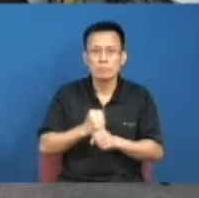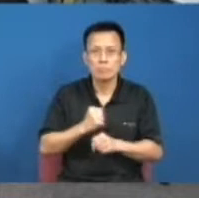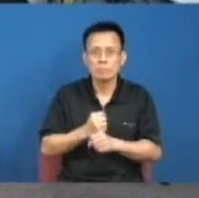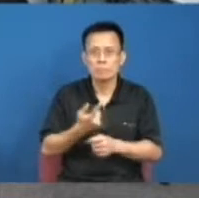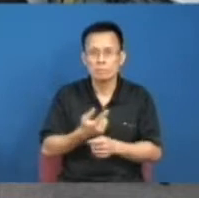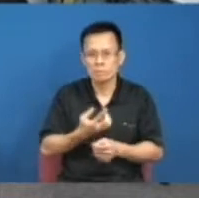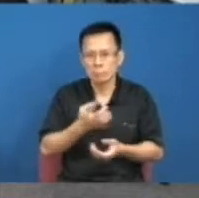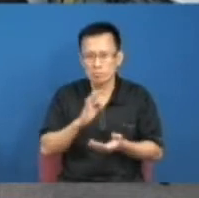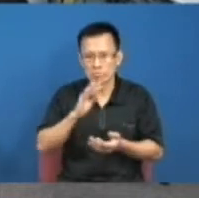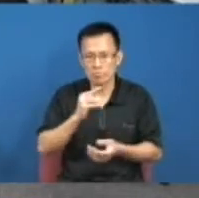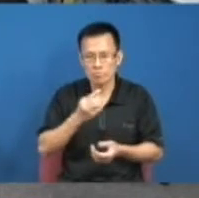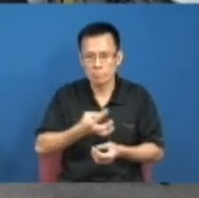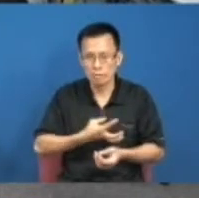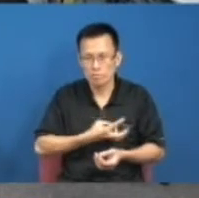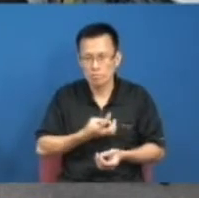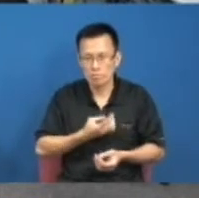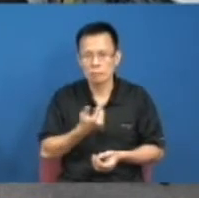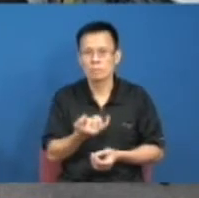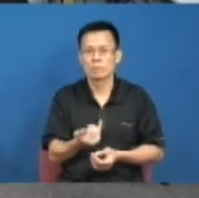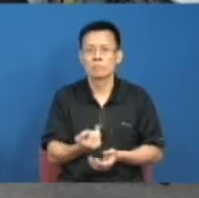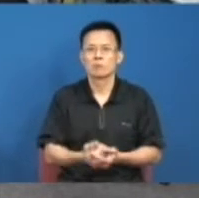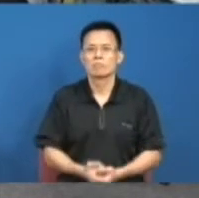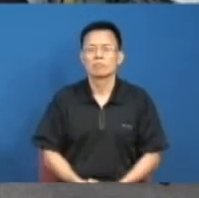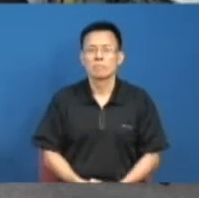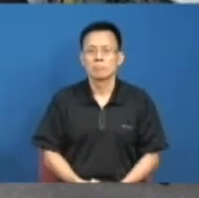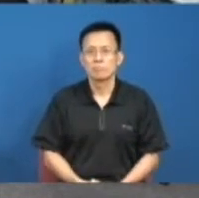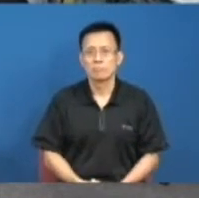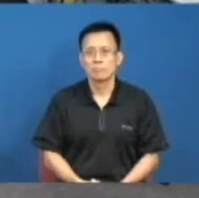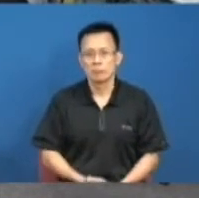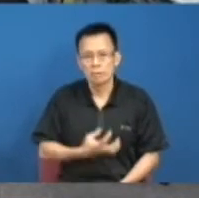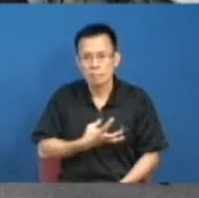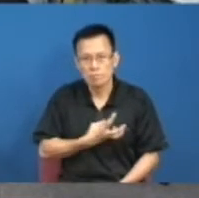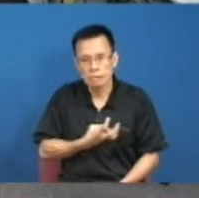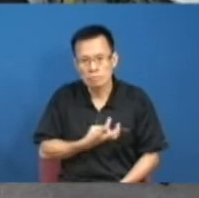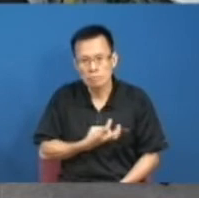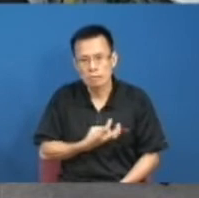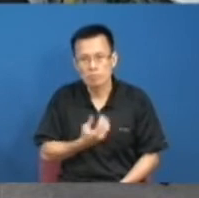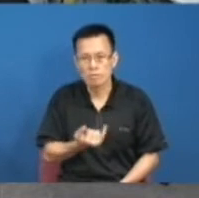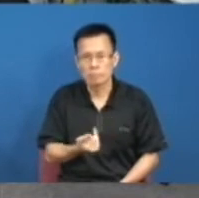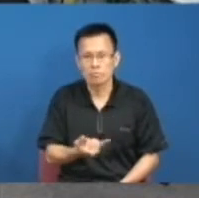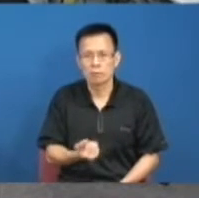心？ 呢、這個細唔細心，我諗同嗰個